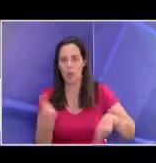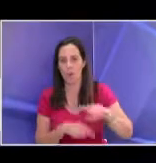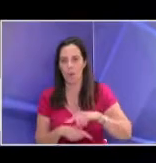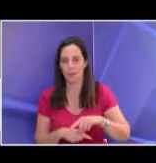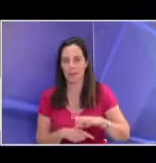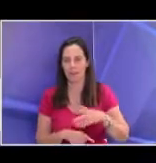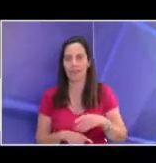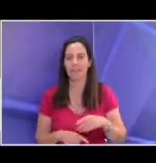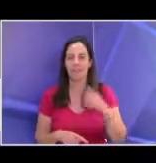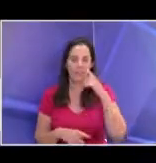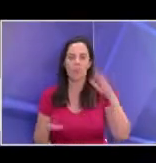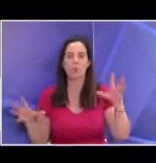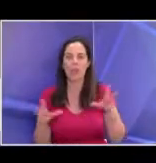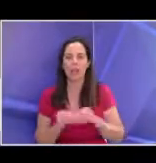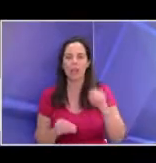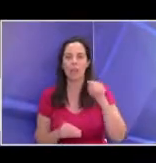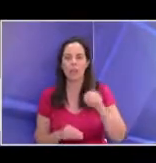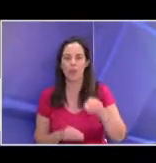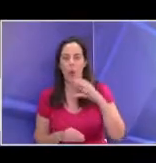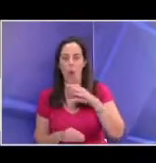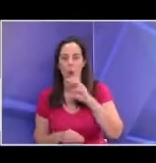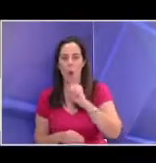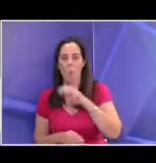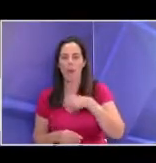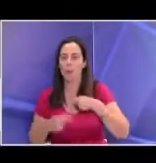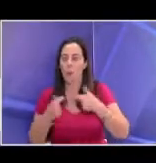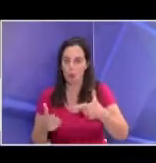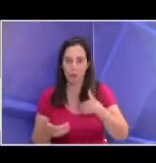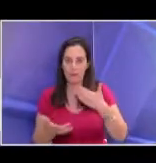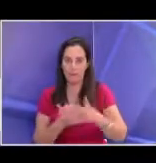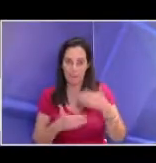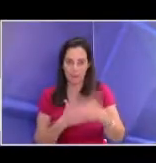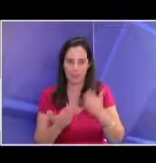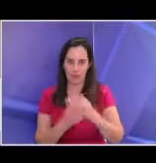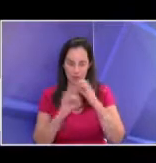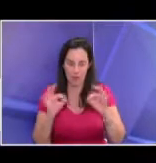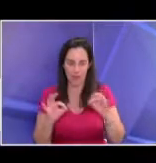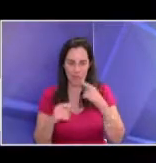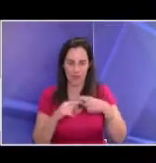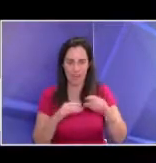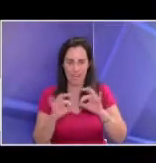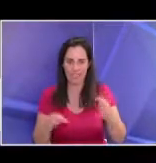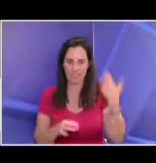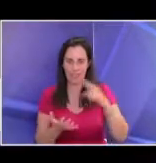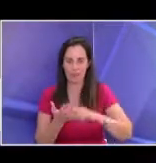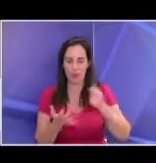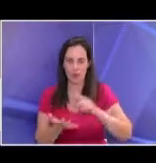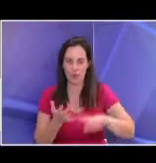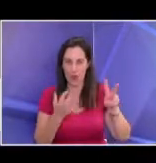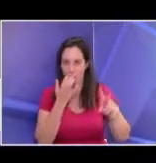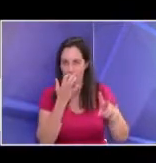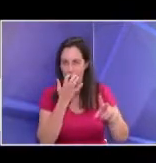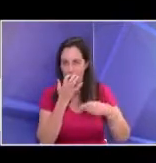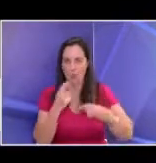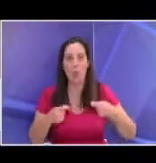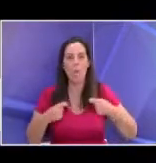לאן להסתכל? מסתכלים פה. togetherkula.com. אנחנו מוכרות, האמת שזה כבר בסיום, כי השנה התחילה לפני כמעט חודשיים, אבל אנחנו